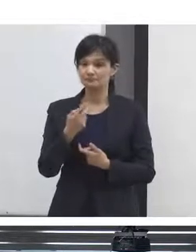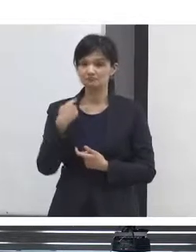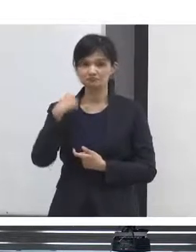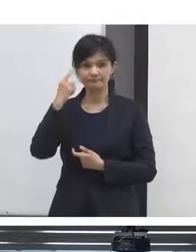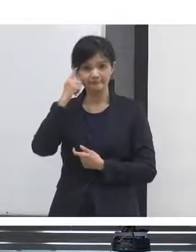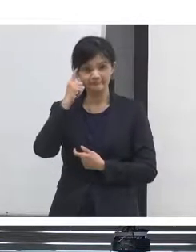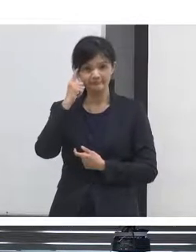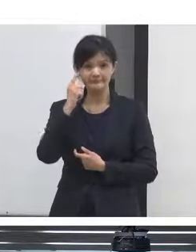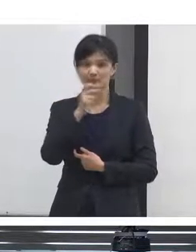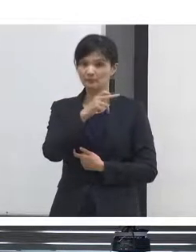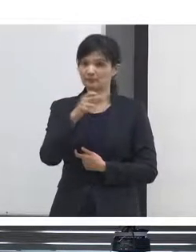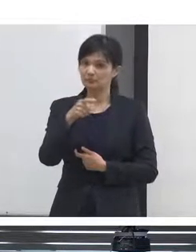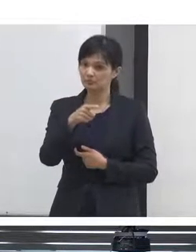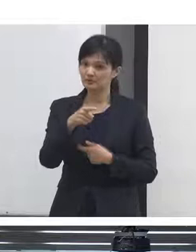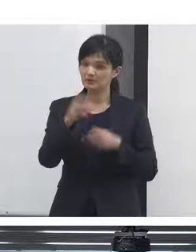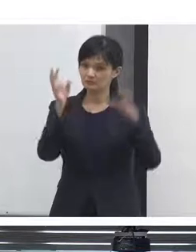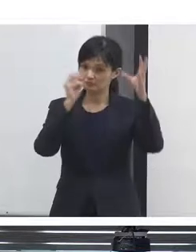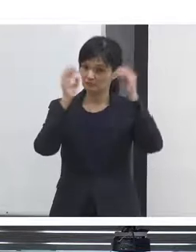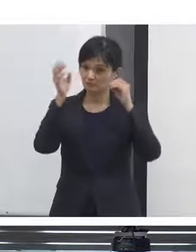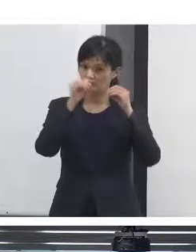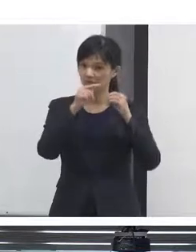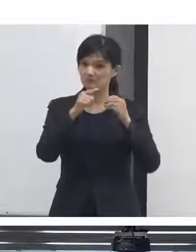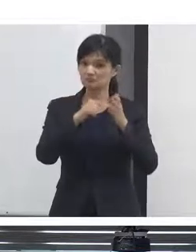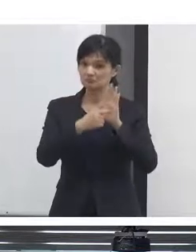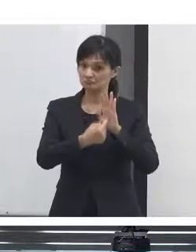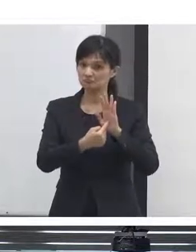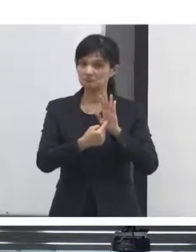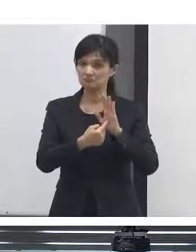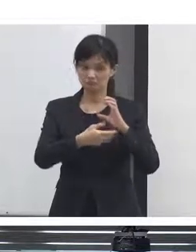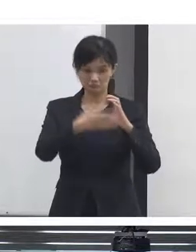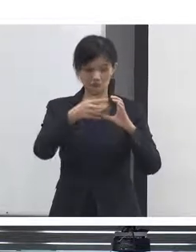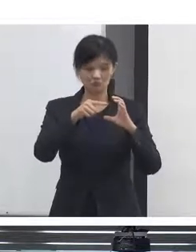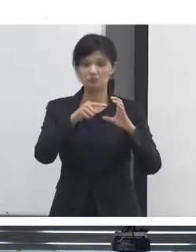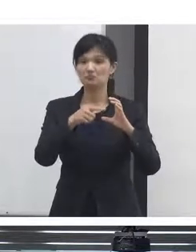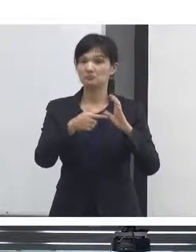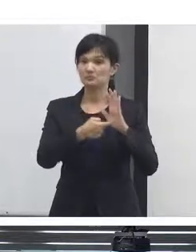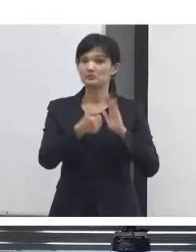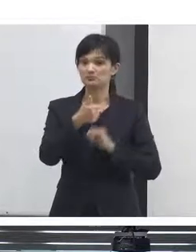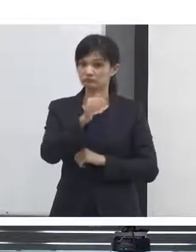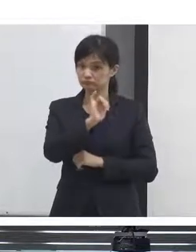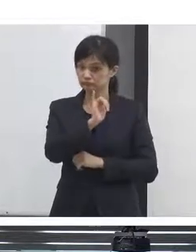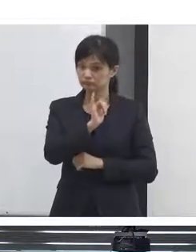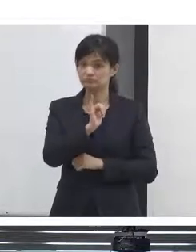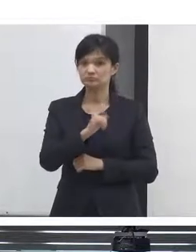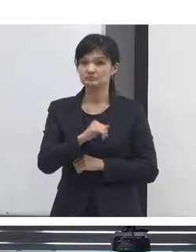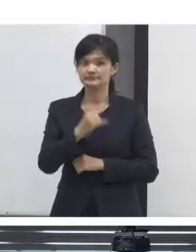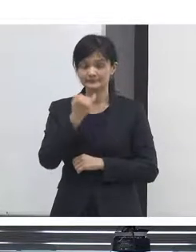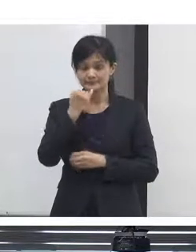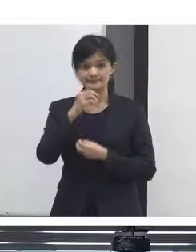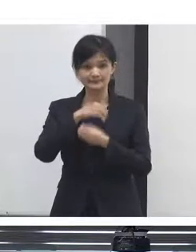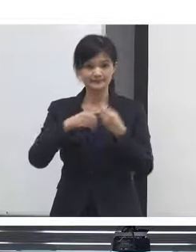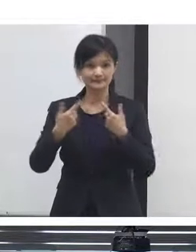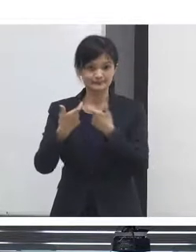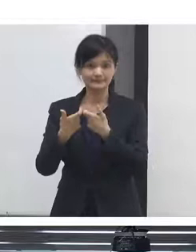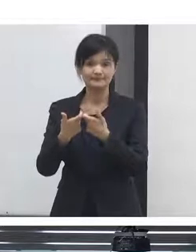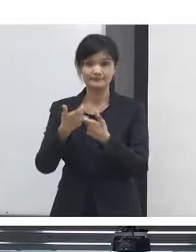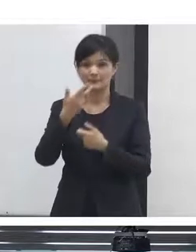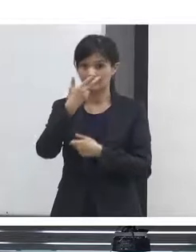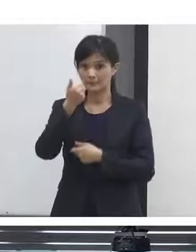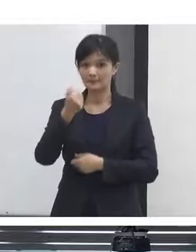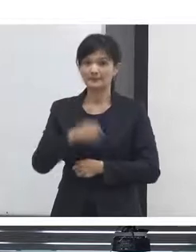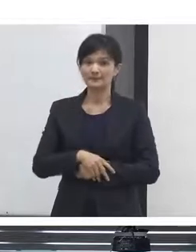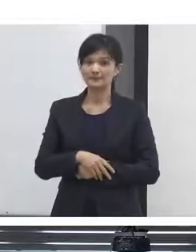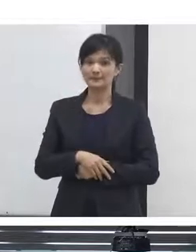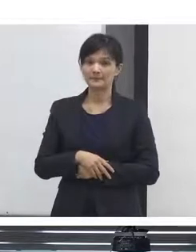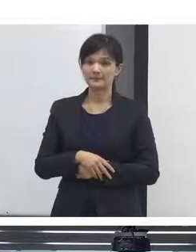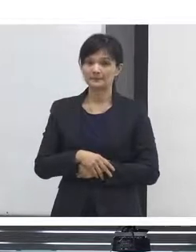态的资料的展资料的表现呢，就非常好的应就可以很好有很好应用哦。那投影片